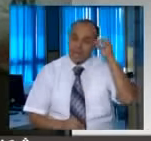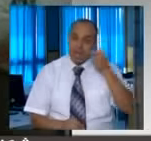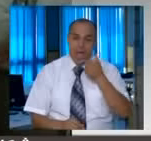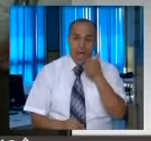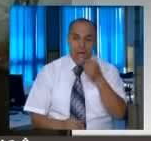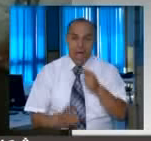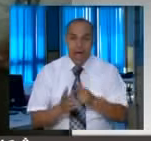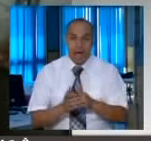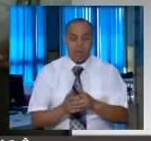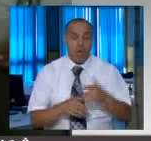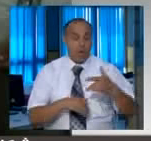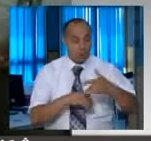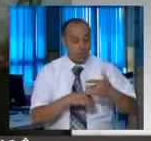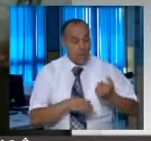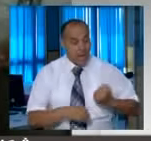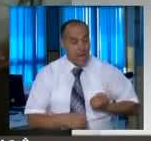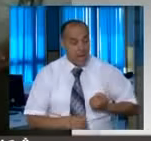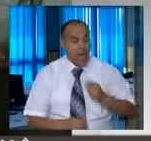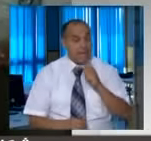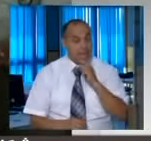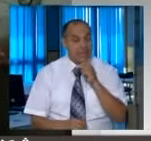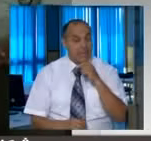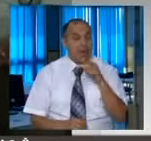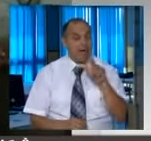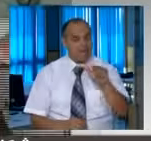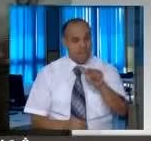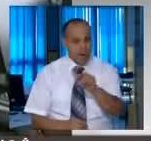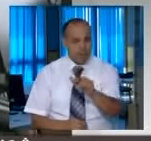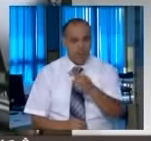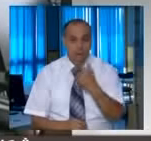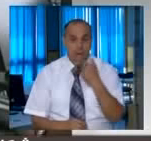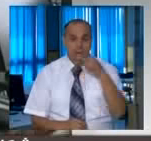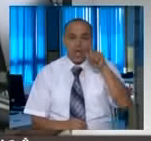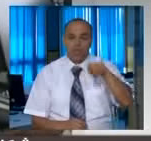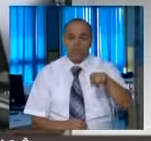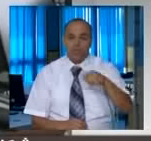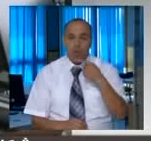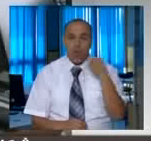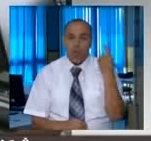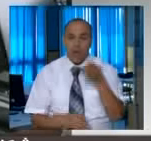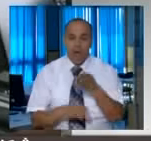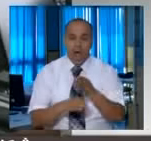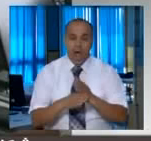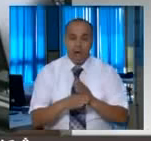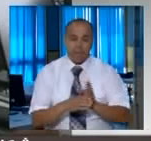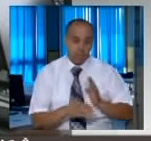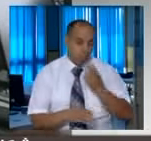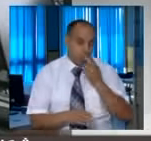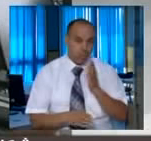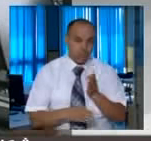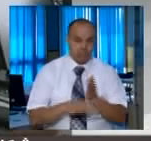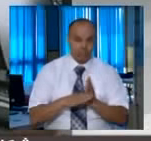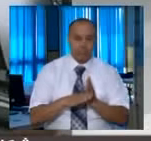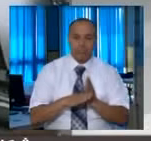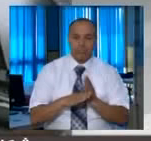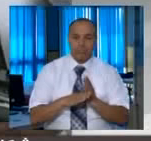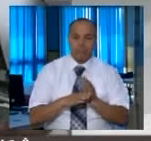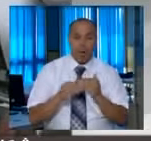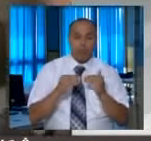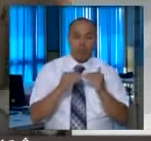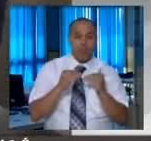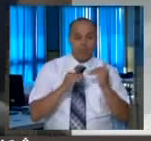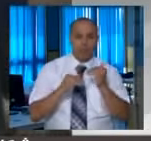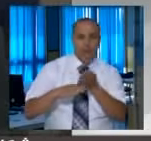أن التهديدات الإرهابية ما زالت موجودة ويجب أن تظل جاهزية قوات الأمن الوطني في أعلى